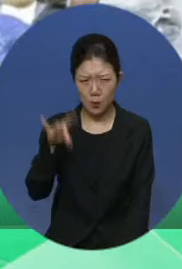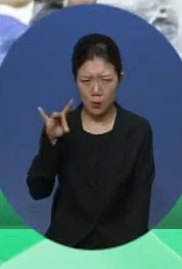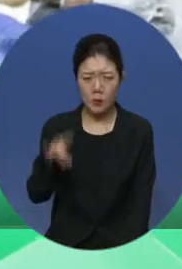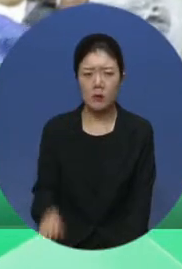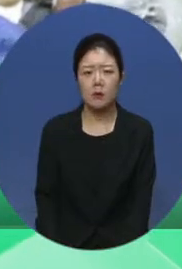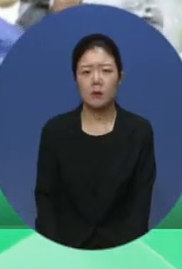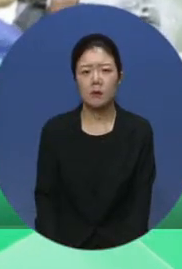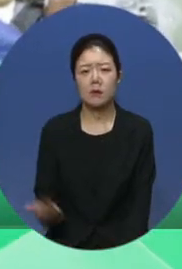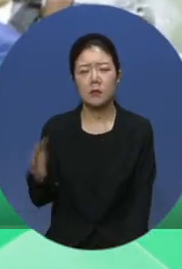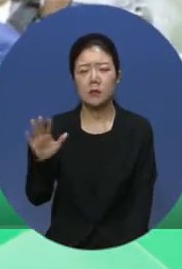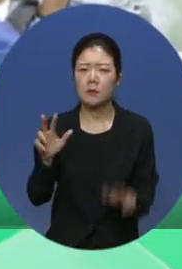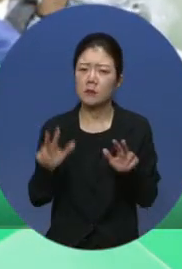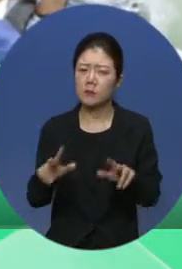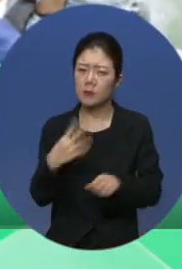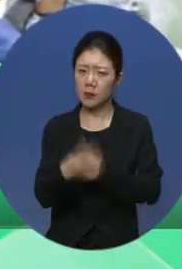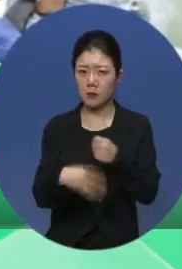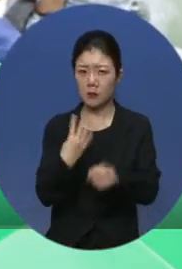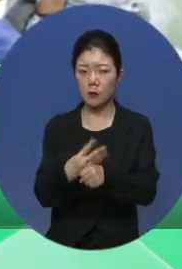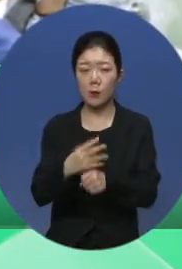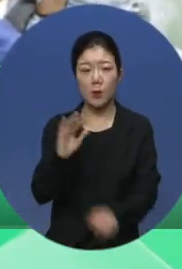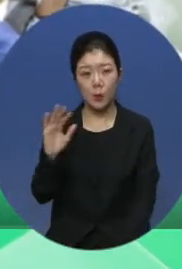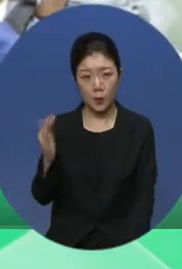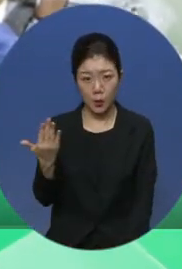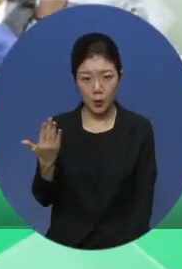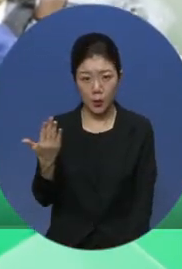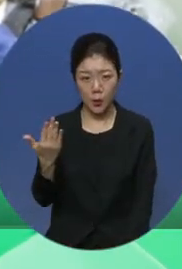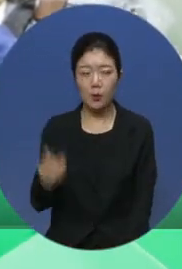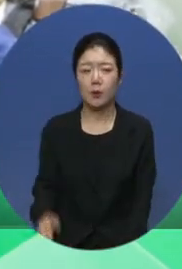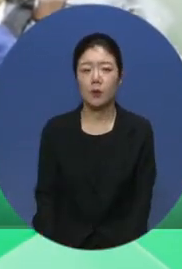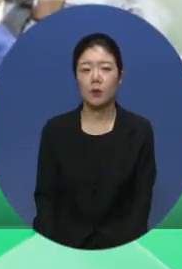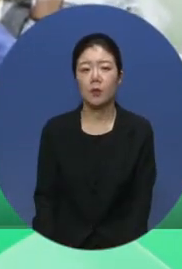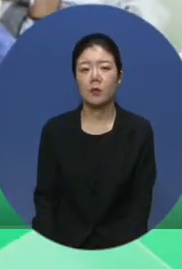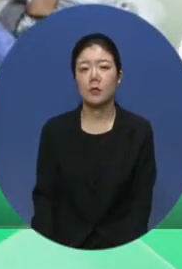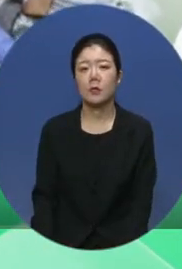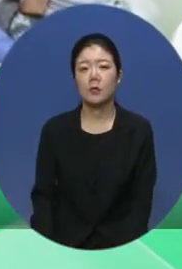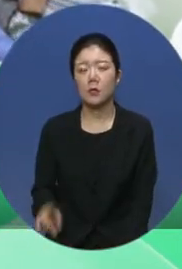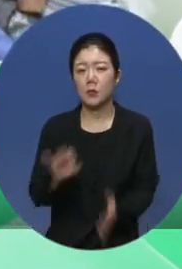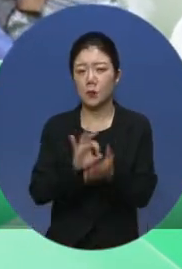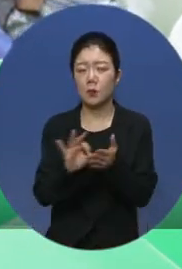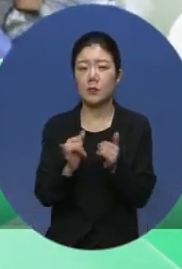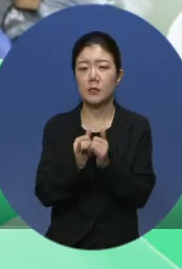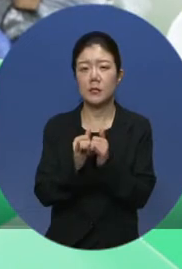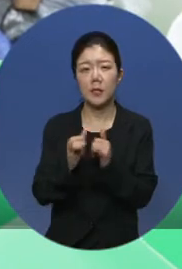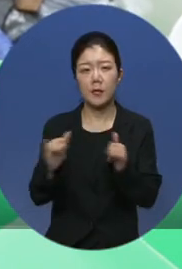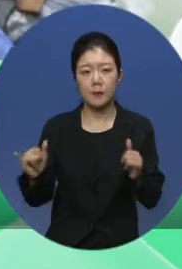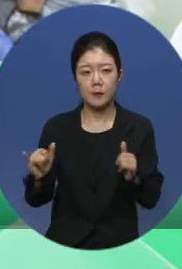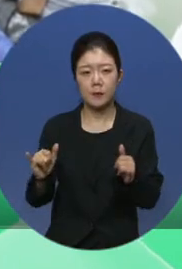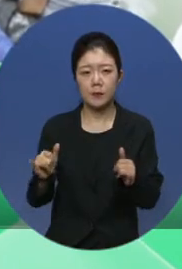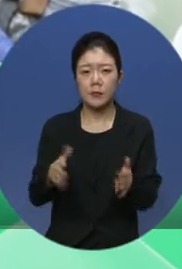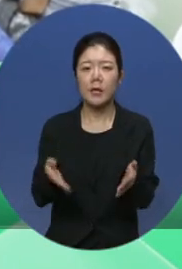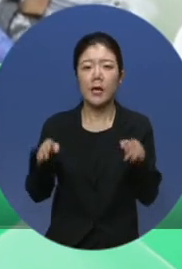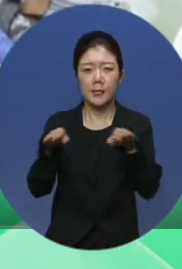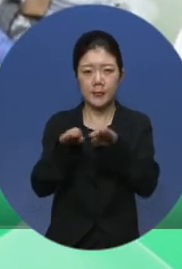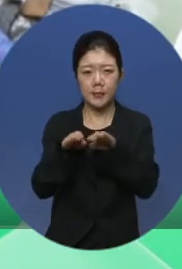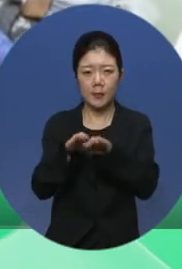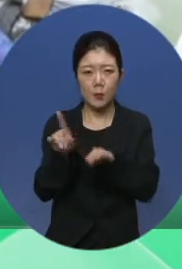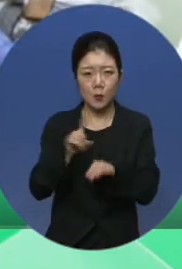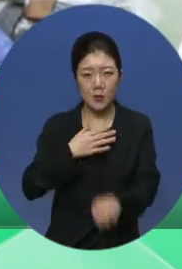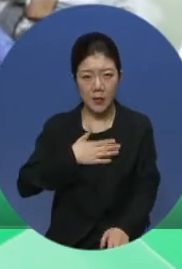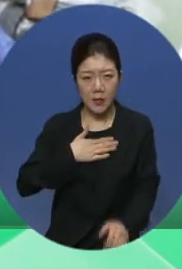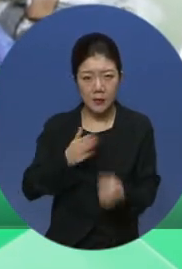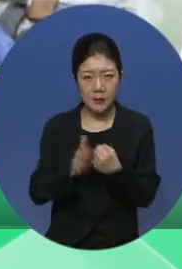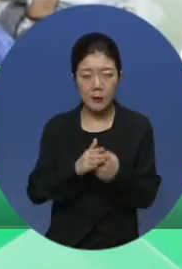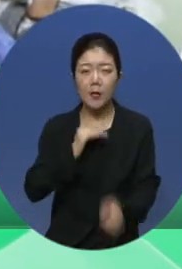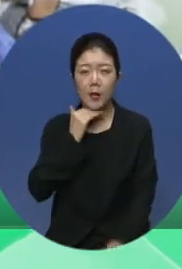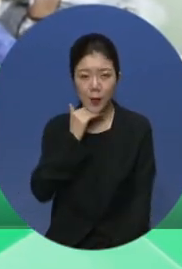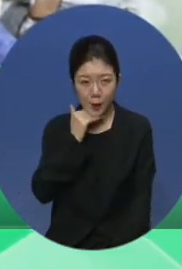근데 지금은 저희 이제 4년쯤 됐잖아요, 의정부에서. 그러니까 지역 이렇게 이용해 주시는 분들은 저희 기간이 어떤 기간이기 때문에